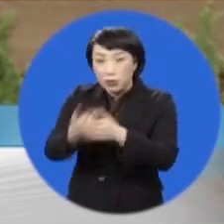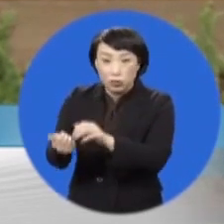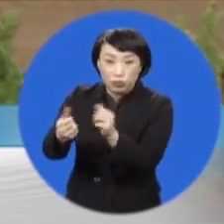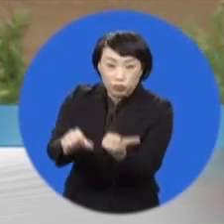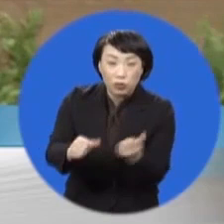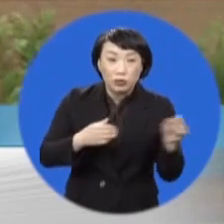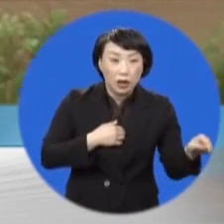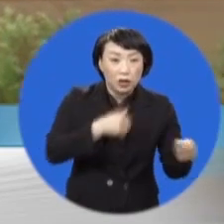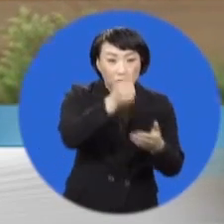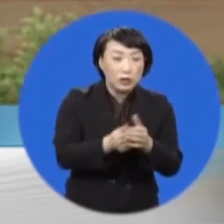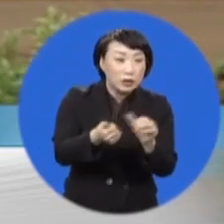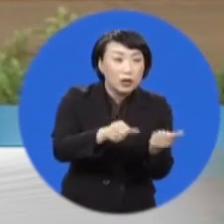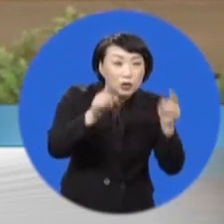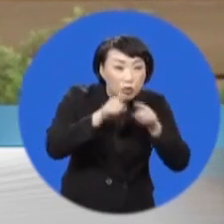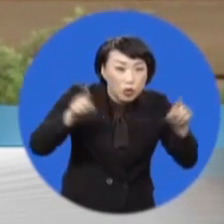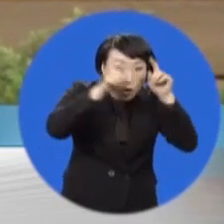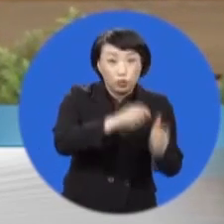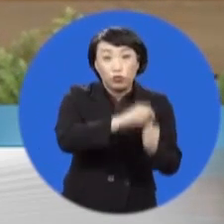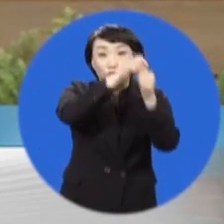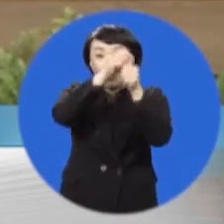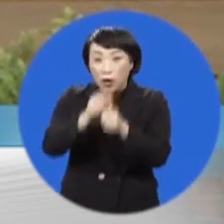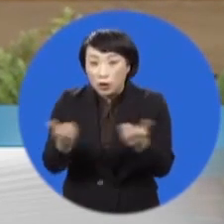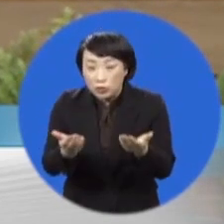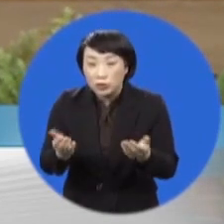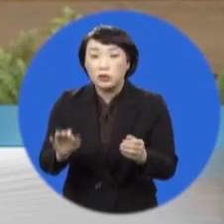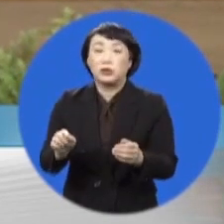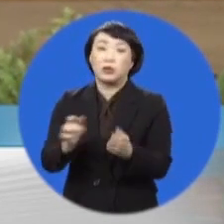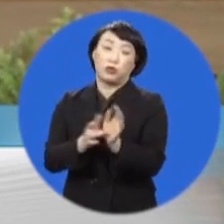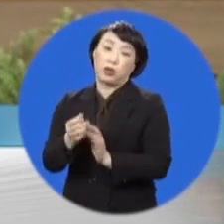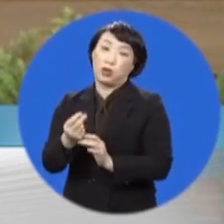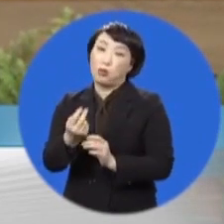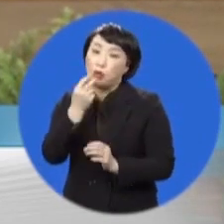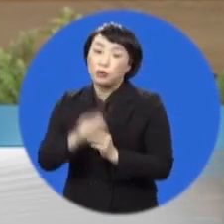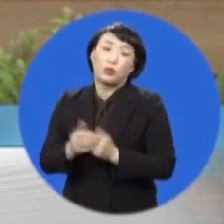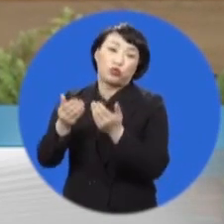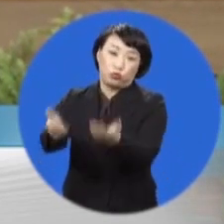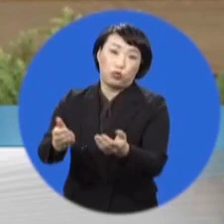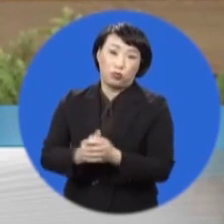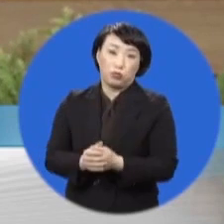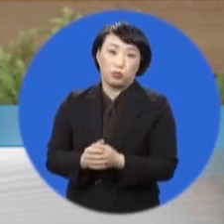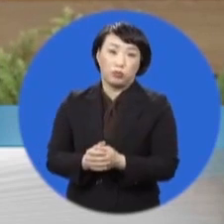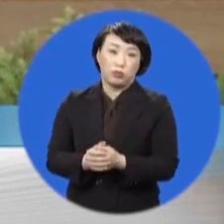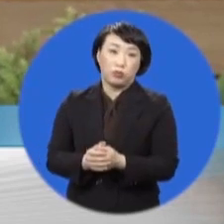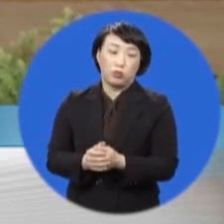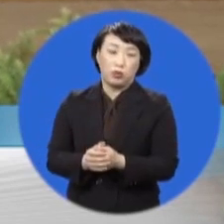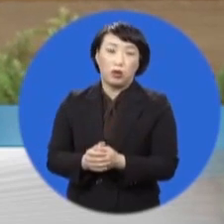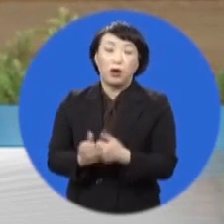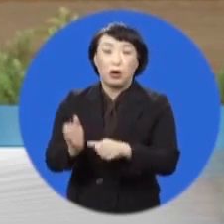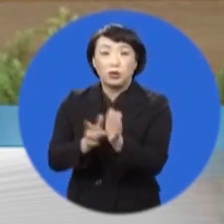사망과 쥐 웅 게서 구원하는 일에 자기 목숨을 키 꼬인 주 모아 더 5 시켰다